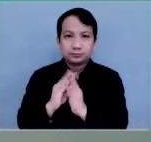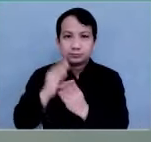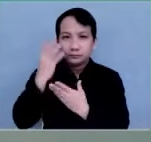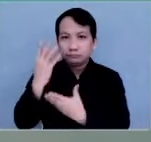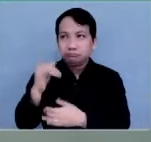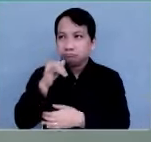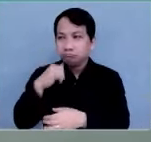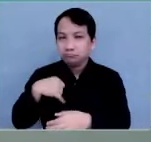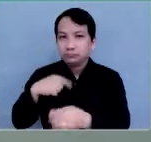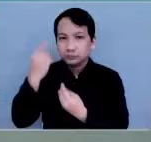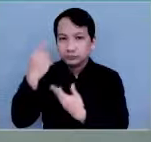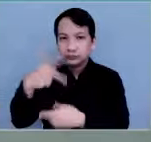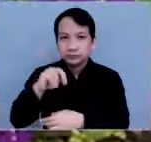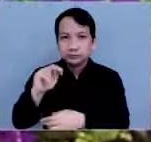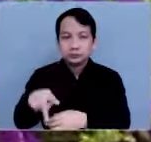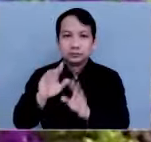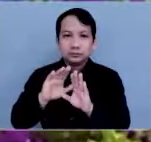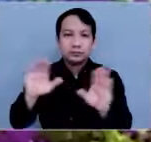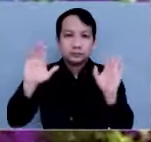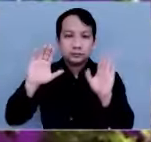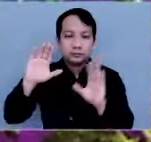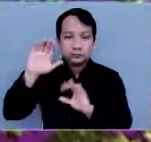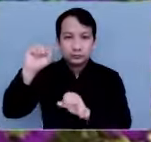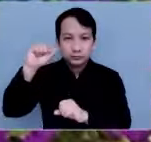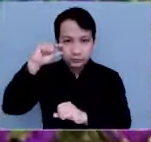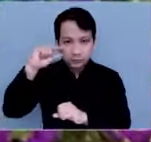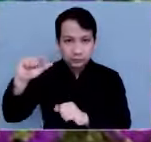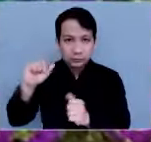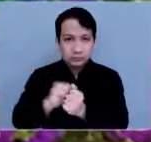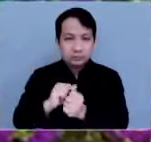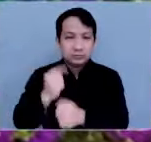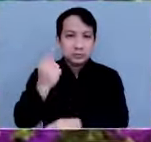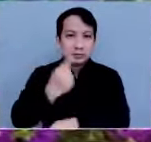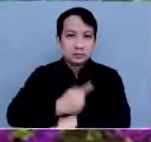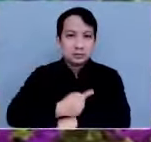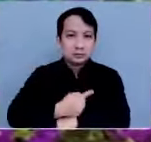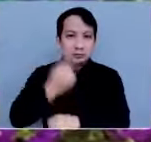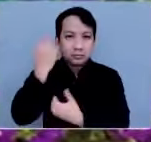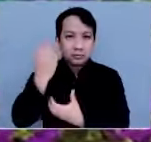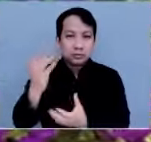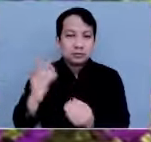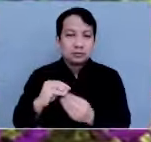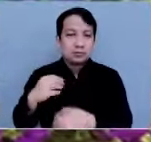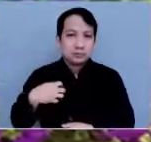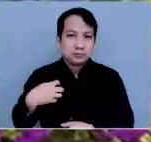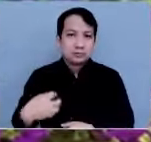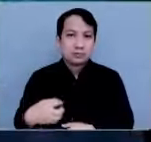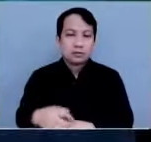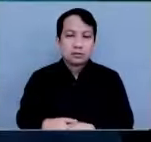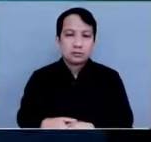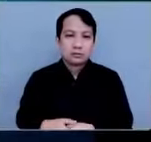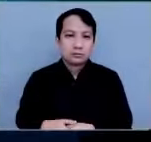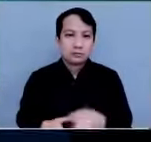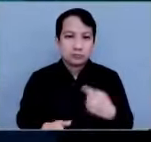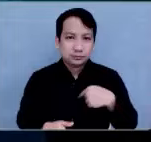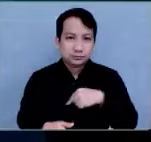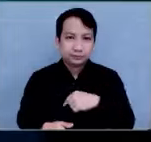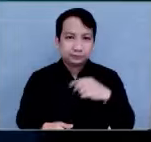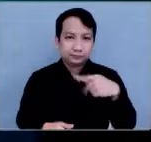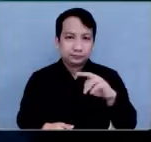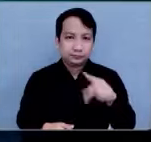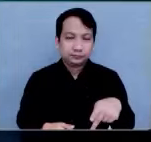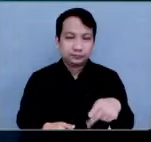kinumpirma ng PNP na sumuko si Kiboy matapos bigyan ng isang araw na ultimatum ng mga pulis nagbigay po ang PNP po ng